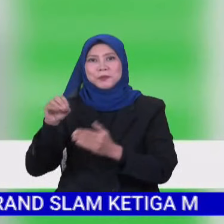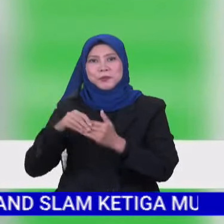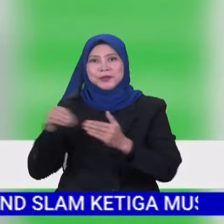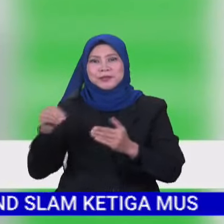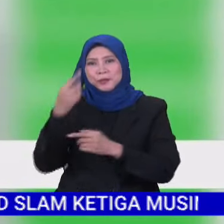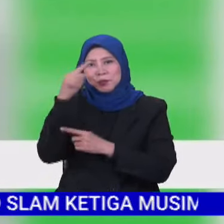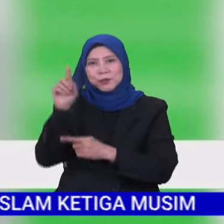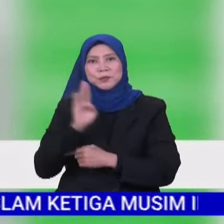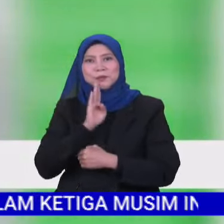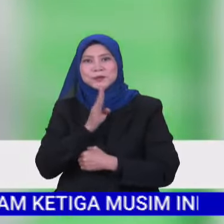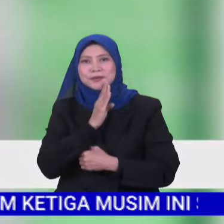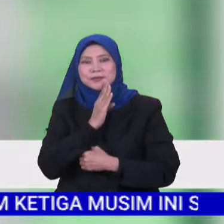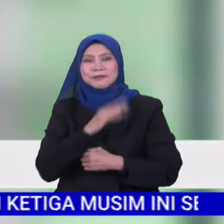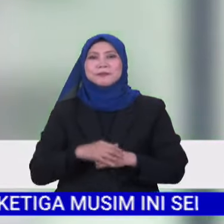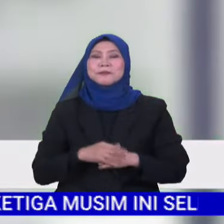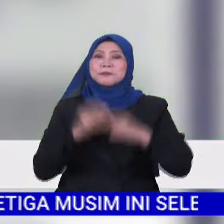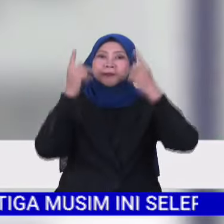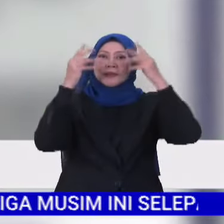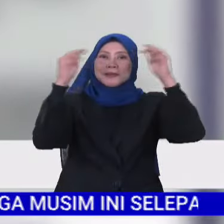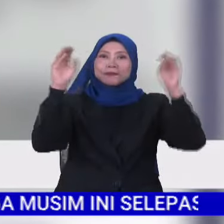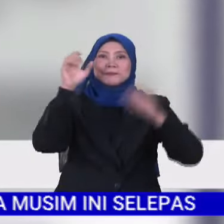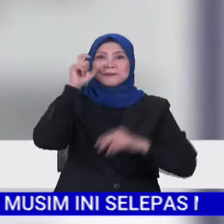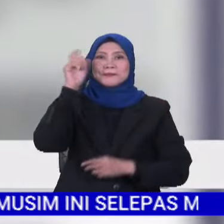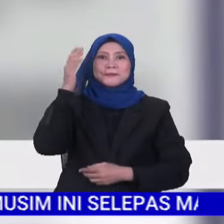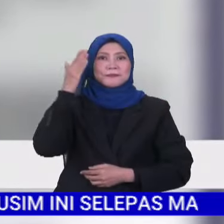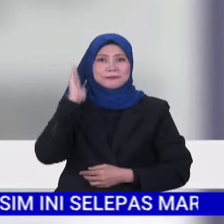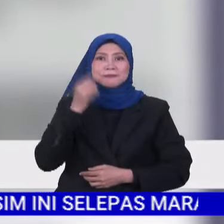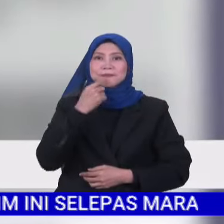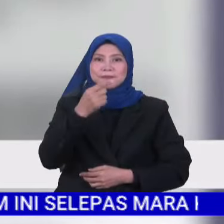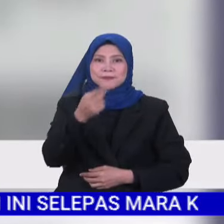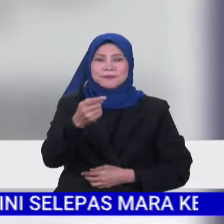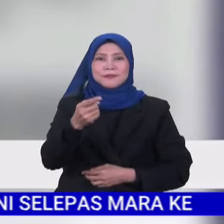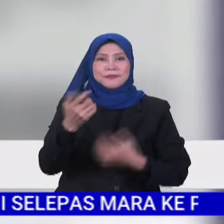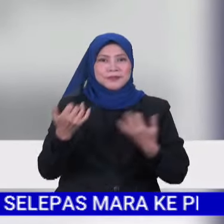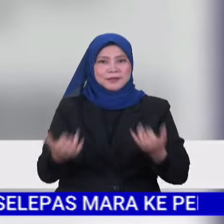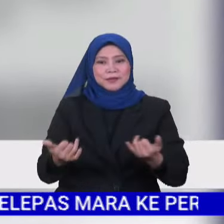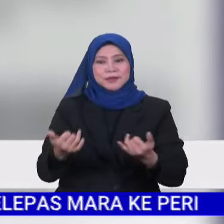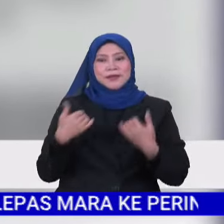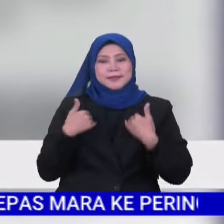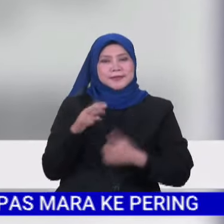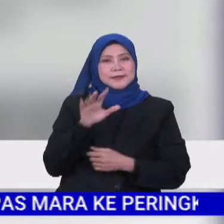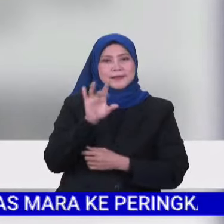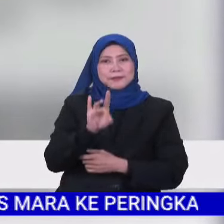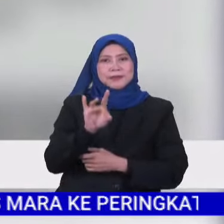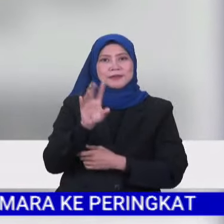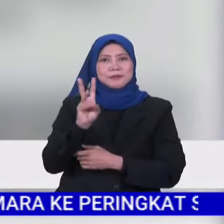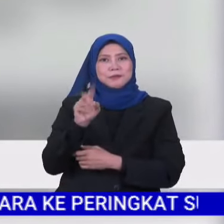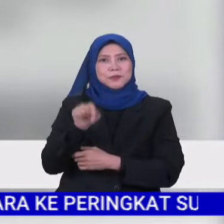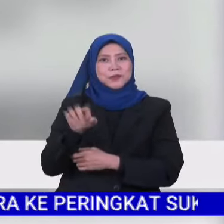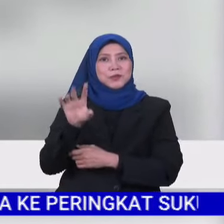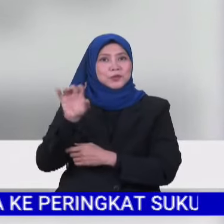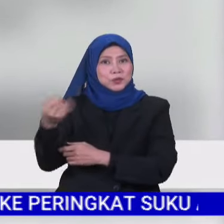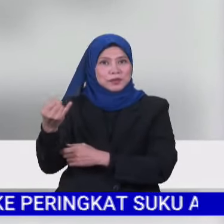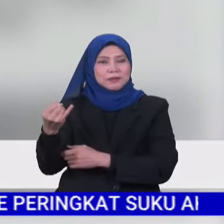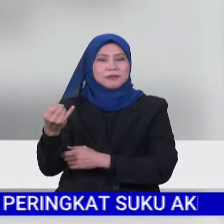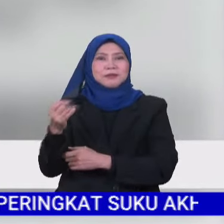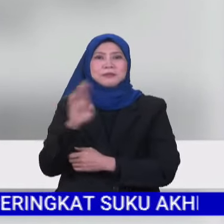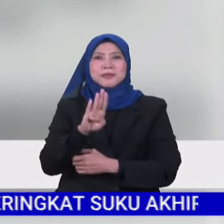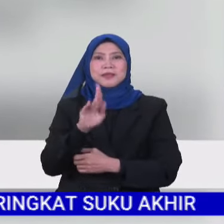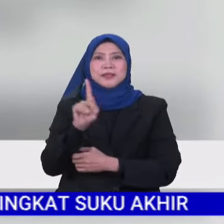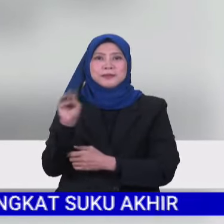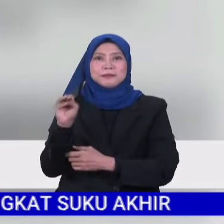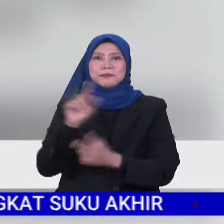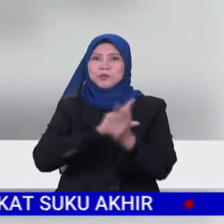Ringgit bagi bujang Predator Swiss mail Sabri aku berkata stakan ini suami 86 juta penerima lebih m